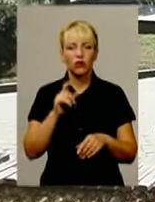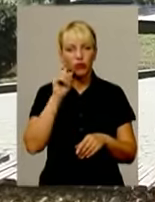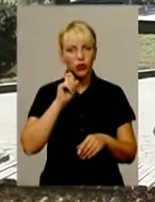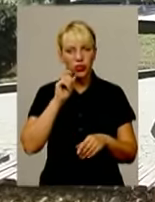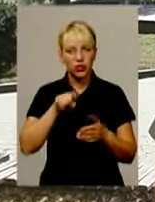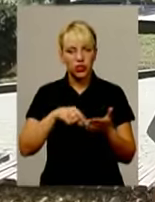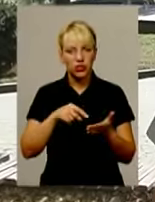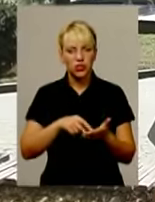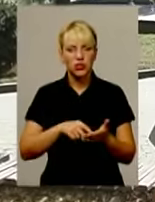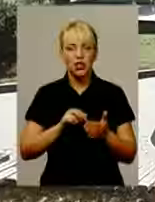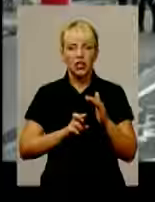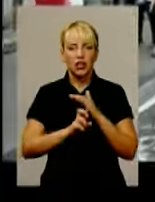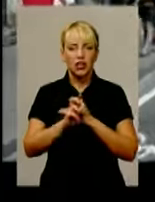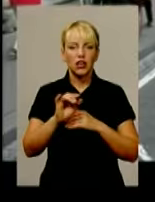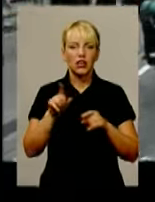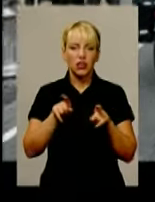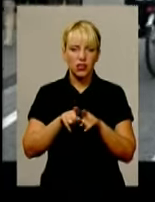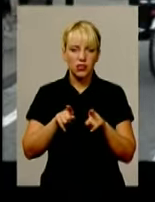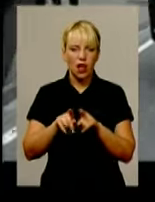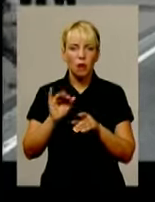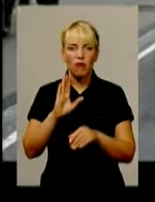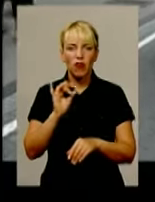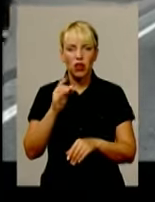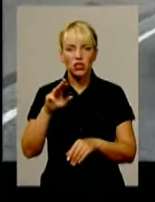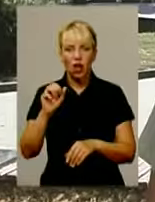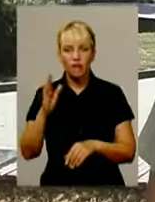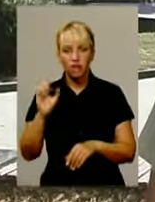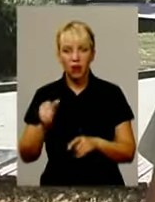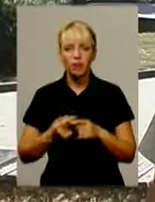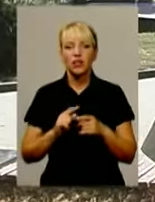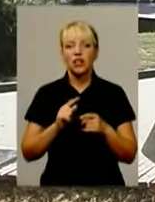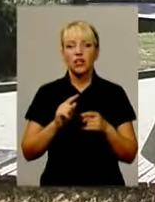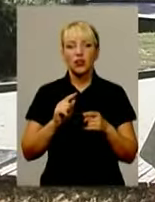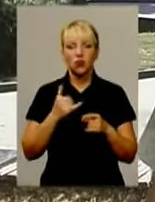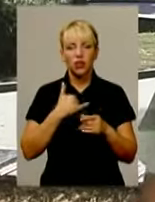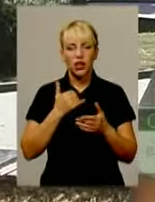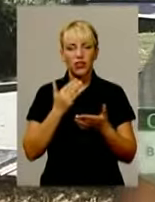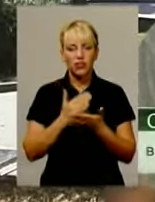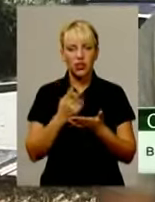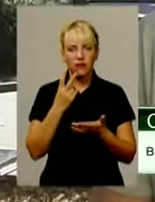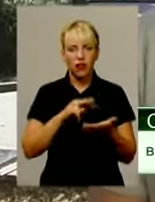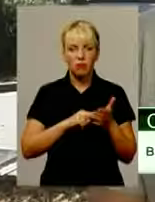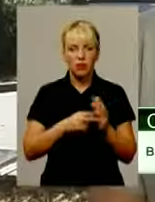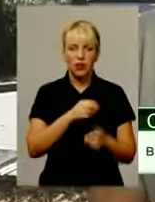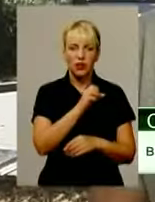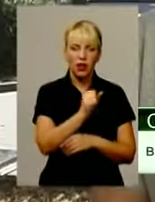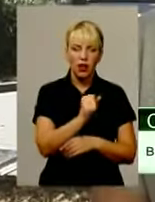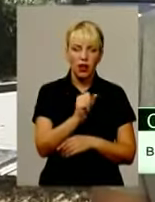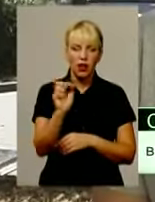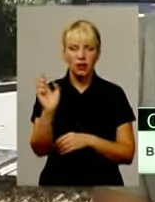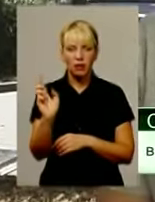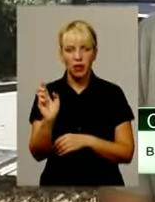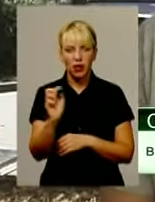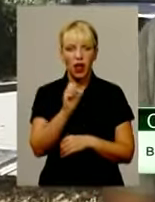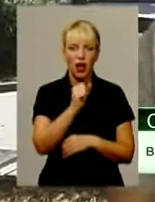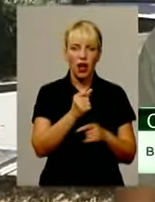Вільнюсі і санктуарій у Варшаві. На цьому веломандри не закінчуються. У нас зараз є так два плани – А і Б. План А більш